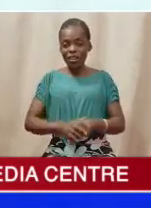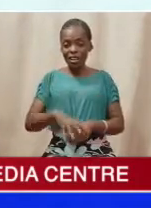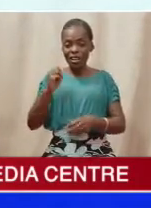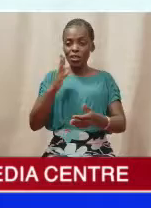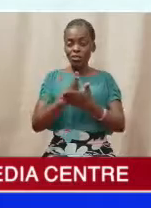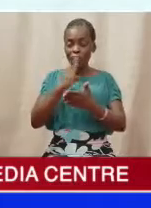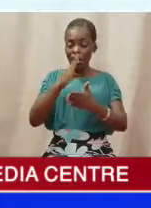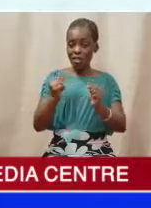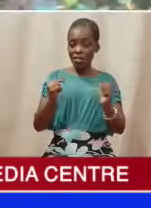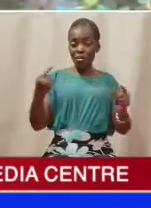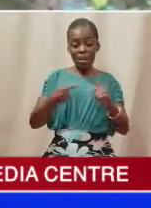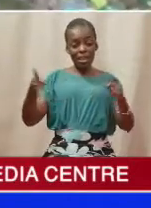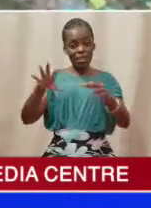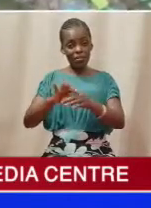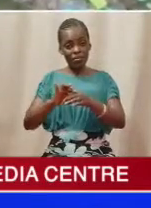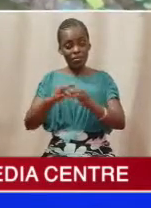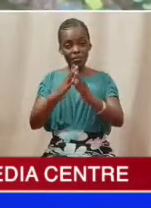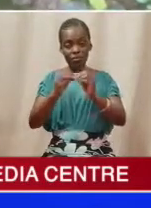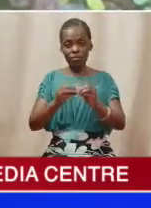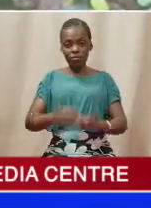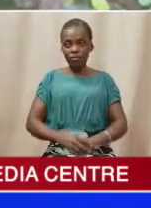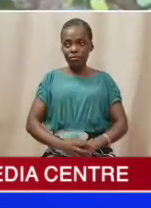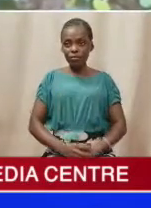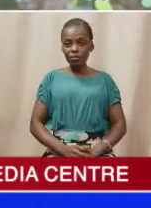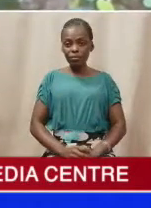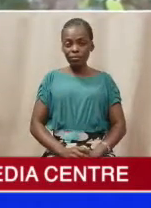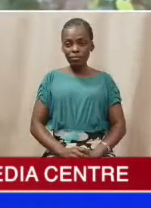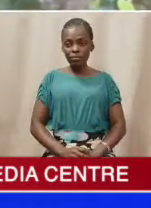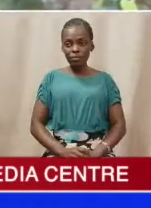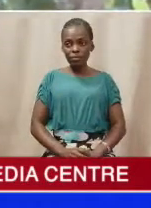opposition, but you engage. Byachamba de Lawrence, Salt TV, Omunyo.